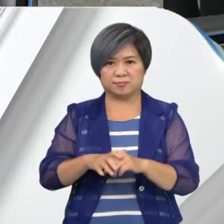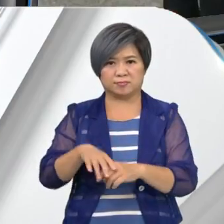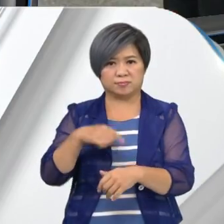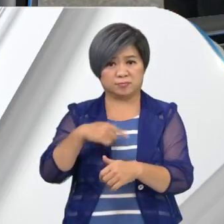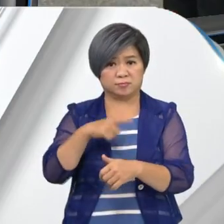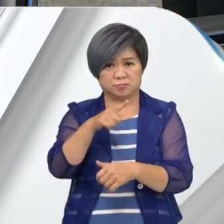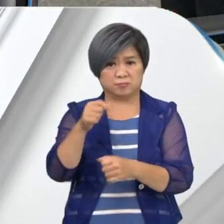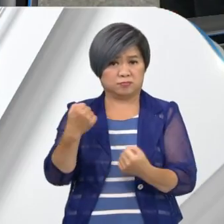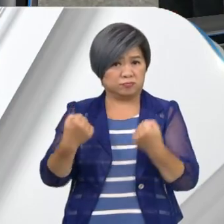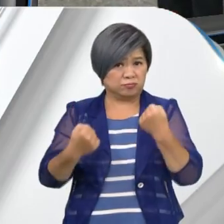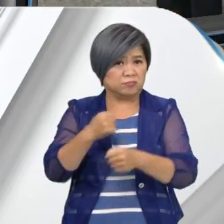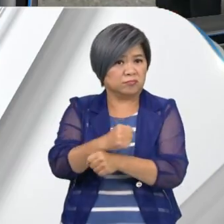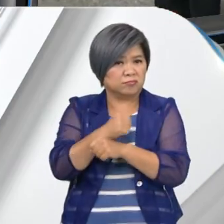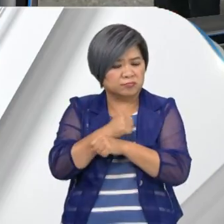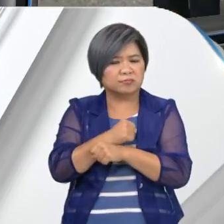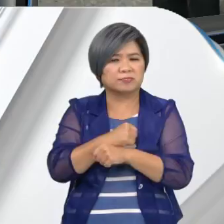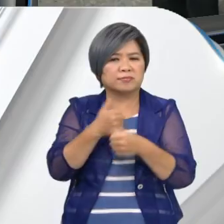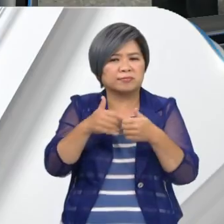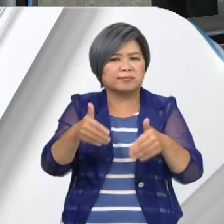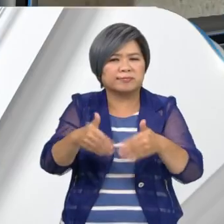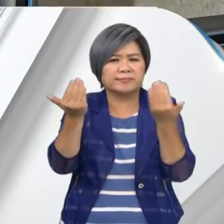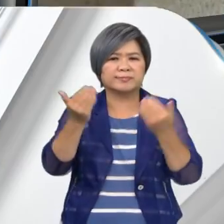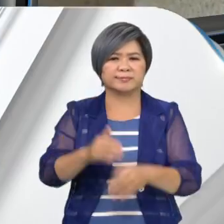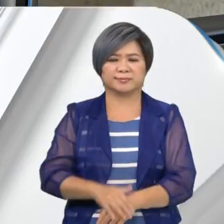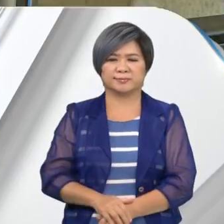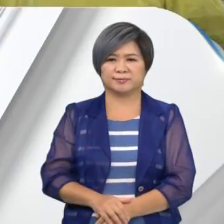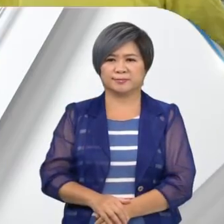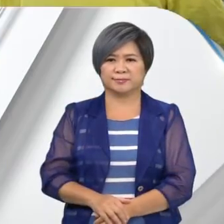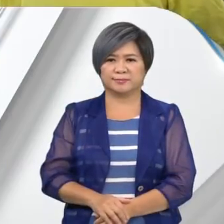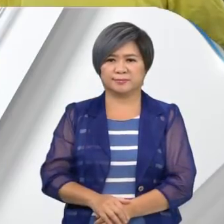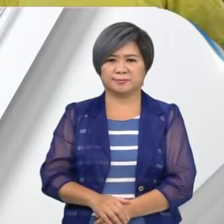人注意，希望降低交通事故。